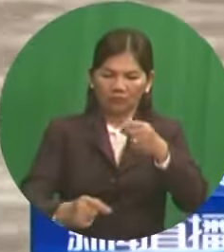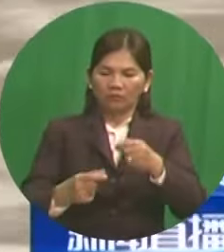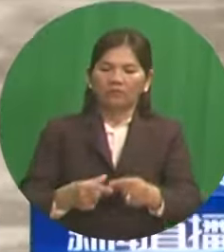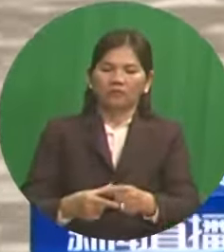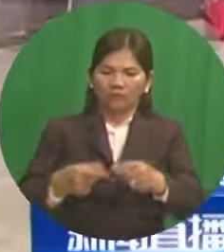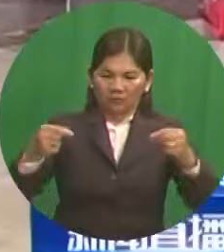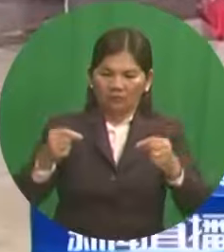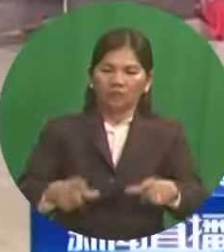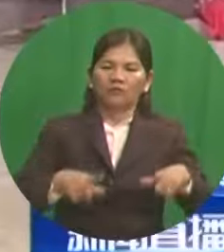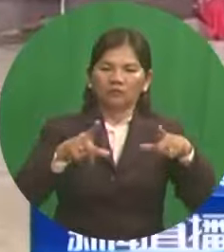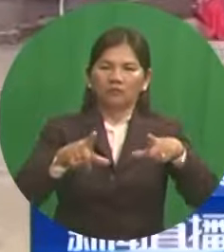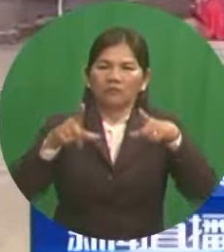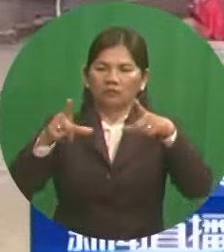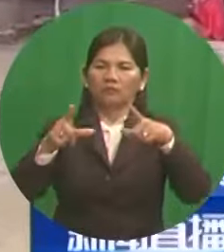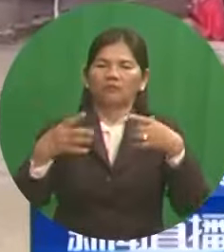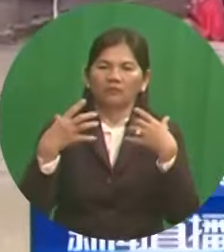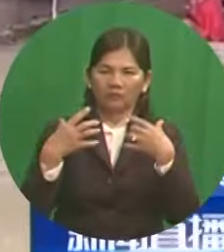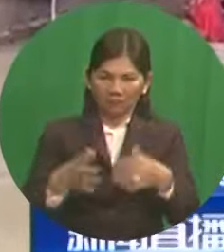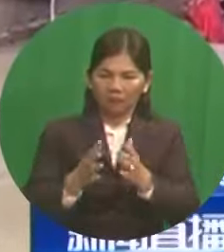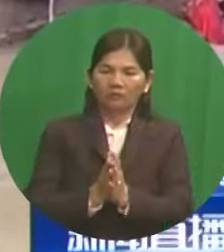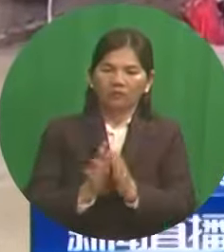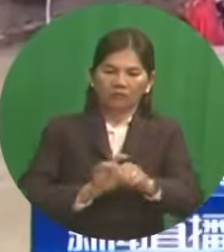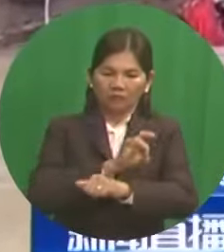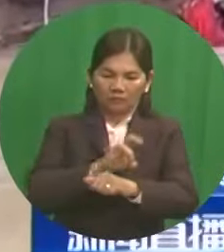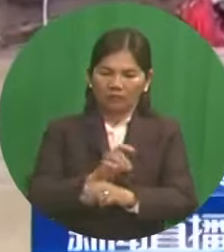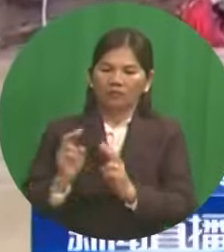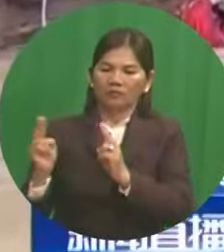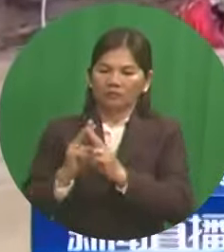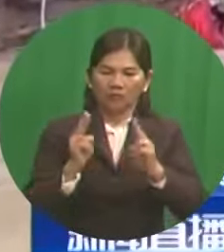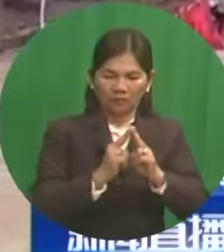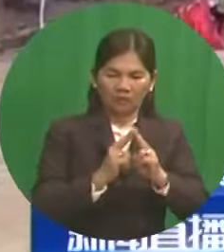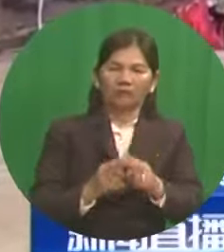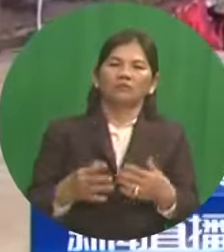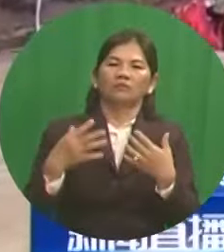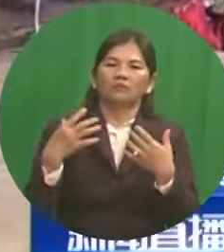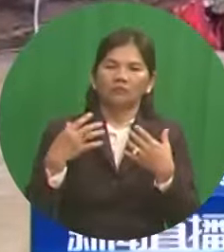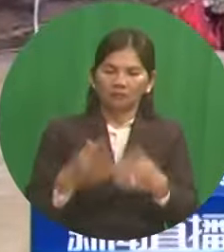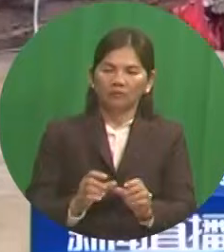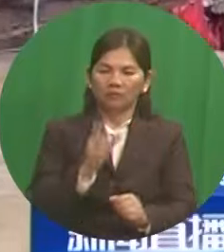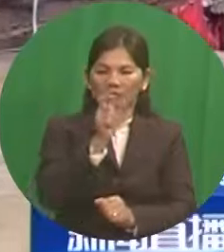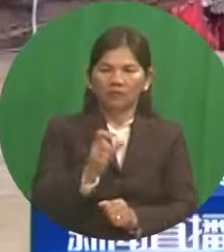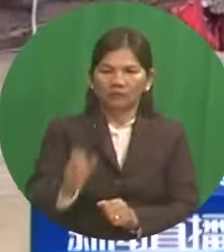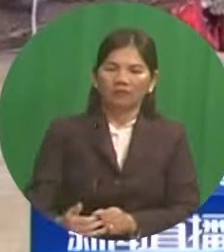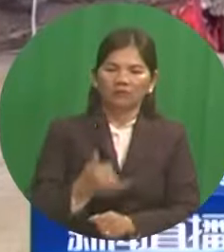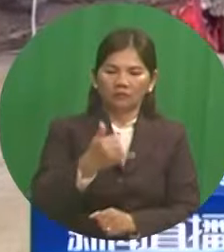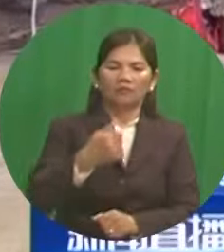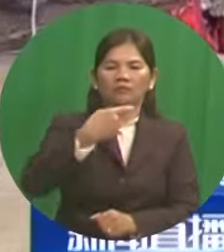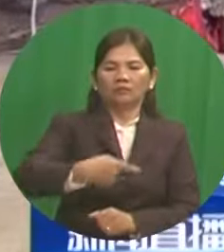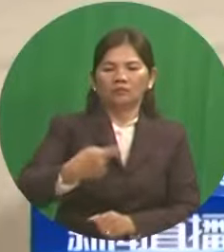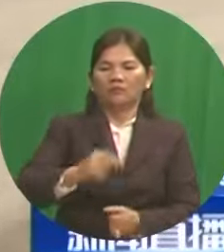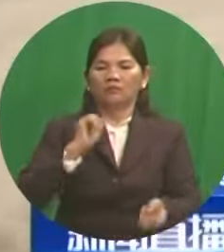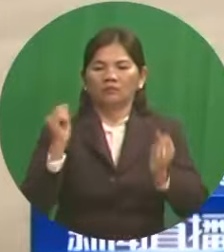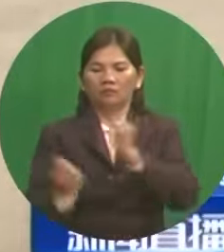ច់ហើយការដឹកជញ្ជូនត្រូវបានរំខាននៅក្នុងតំបន់ទីក្រុងរបស់ country ហើយមនុស្សជាង 6,000 នាក់ត្រូវបាន